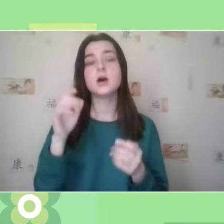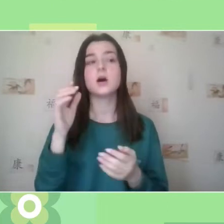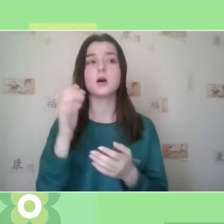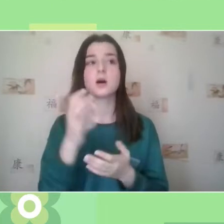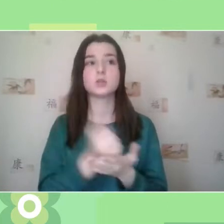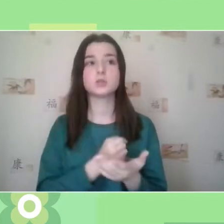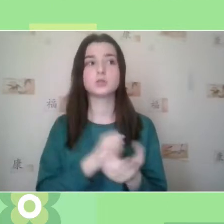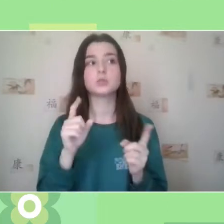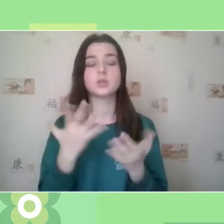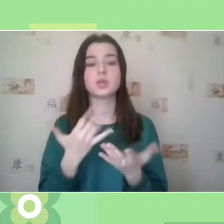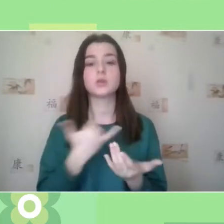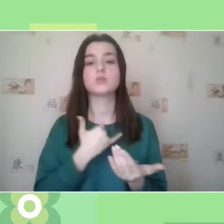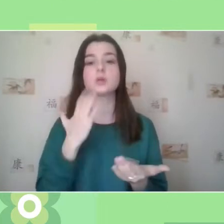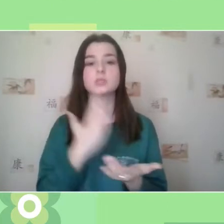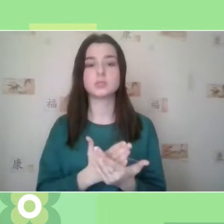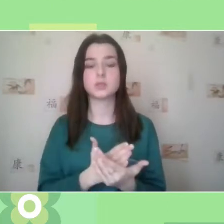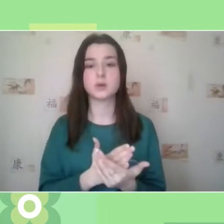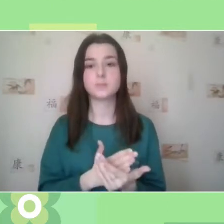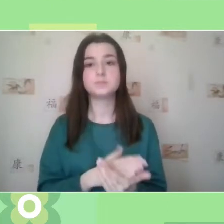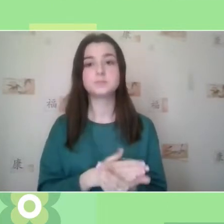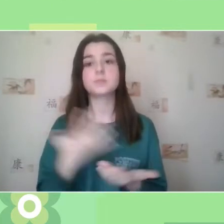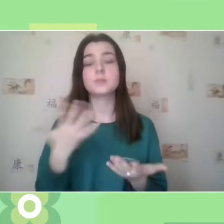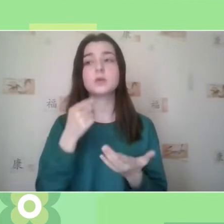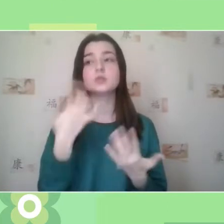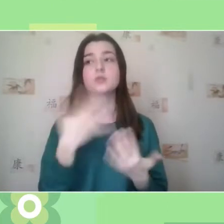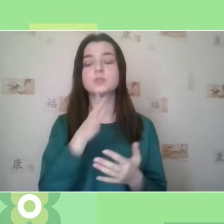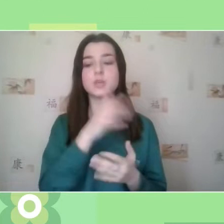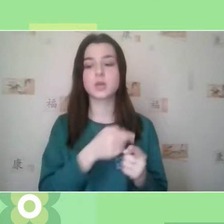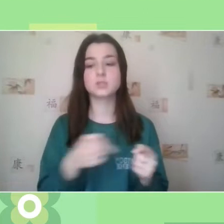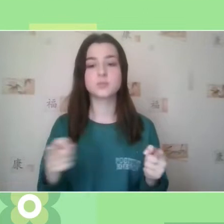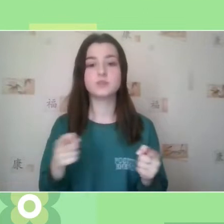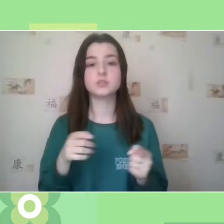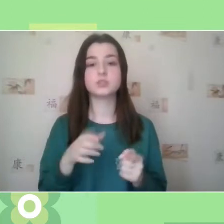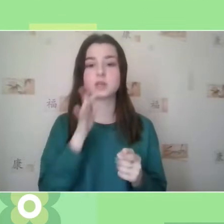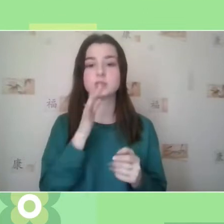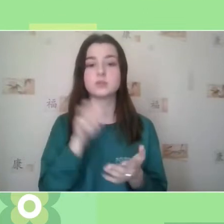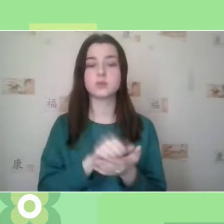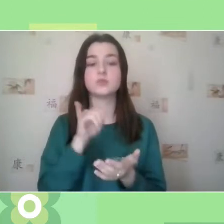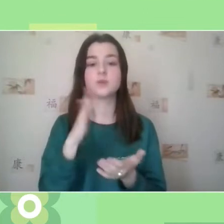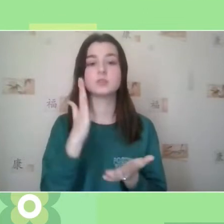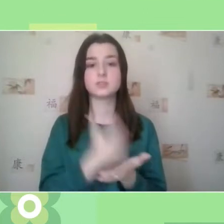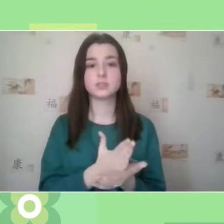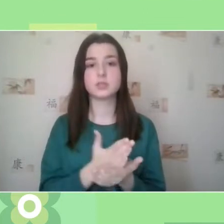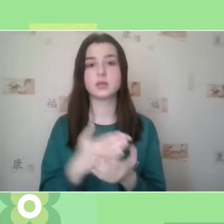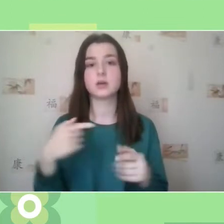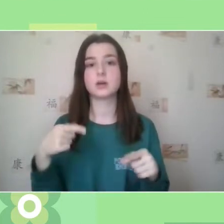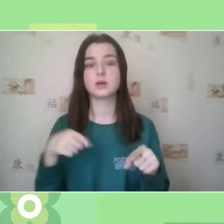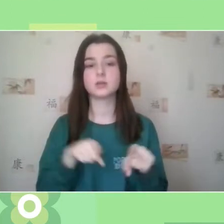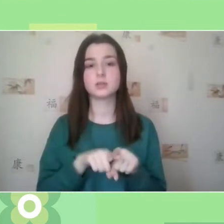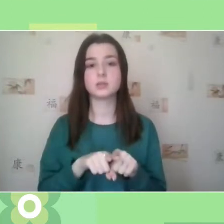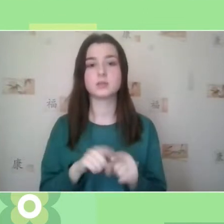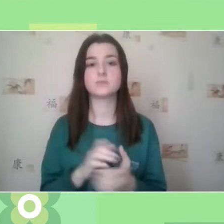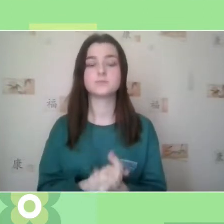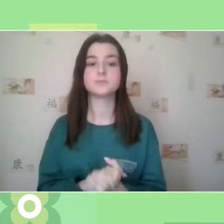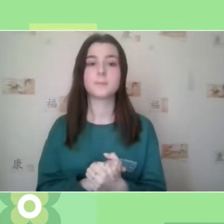якщо ви вже хоча б певний час займаєтеся активною громадською діяльністю, вони у вас є. І про ці спільні...